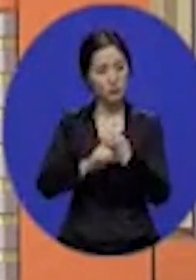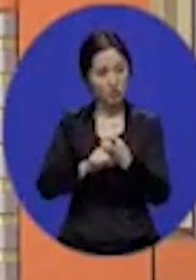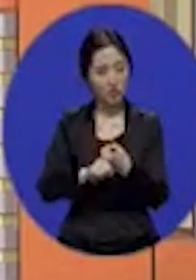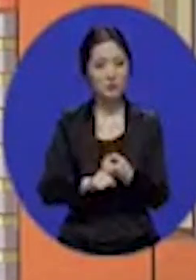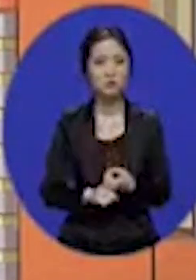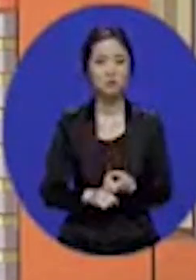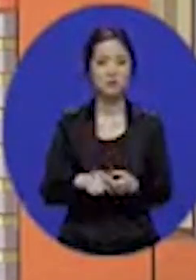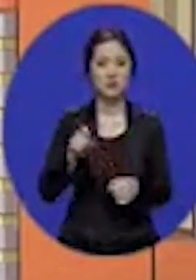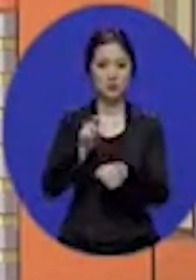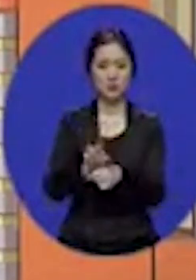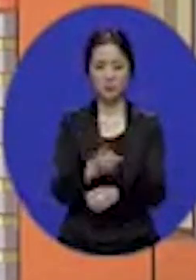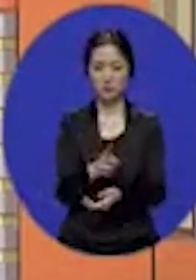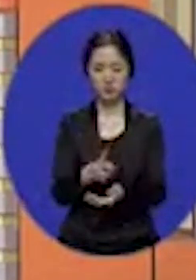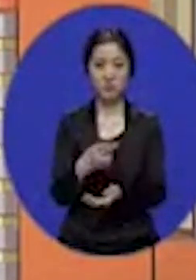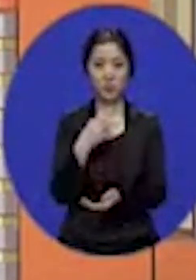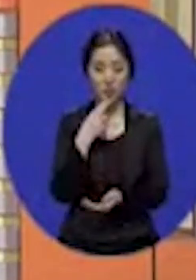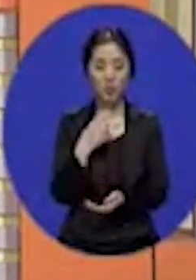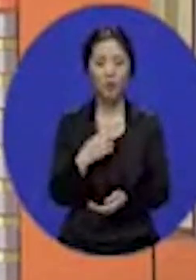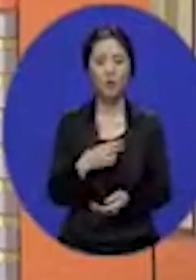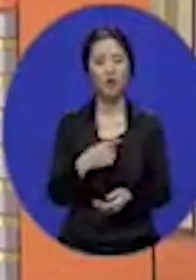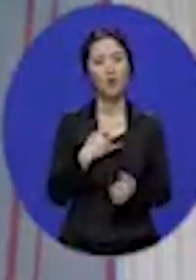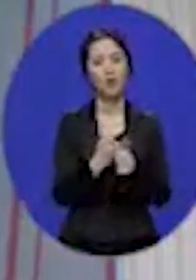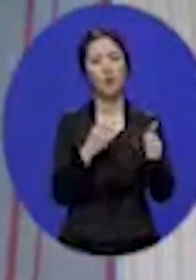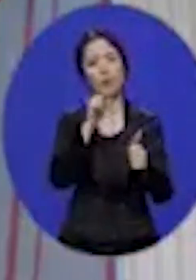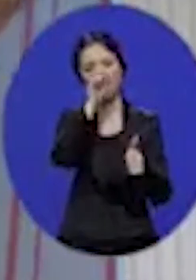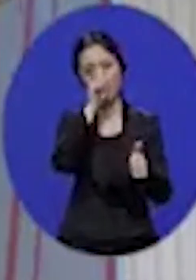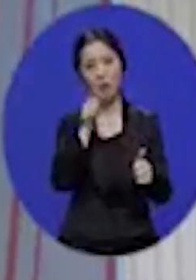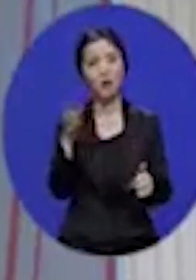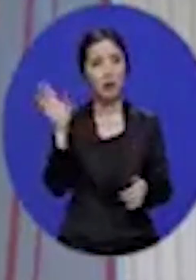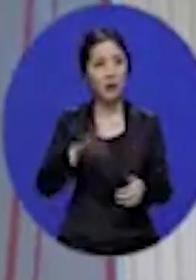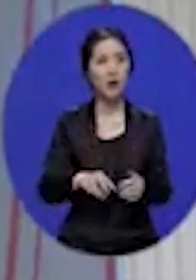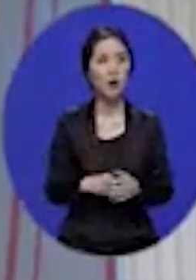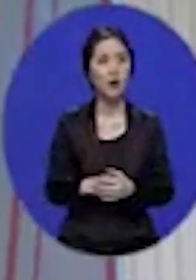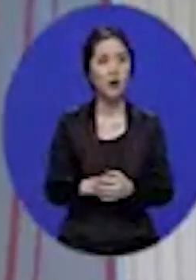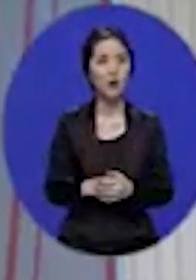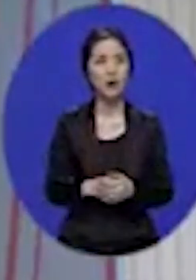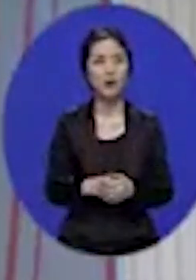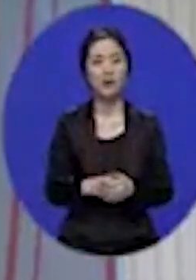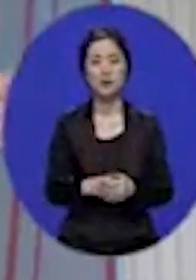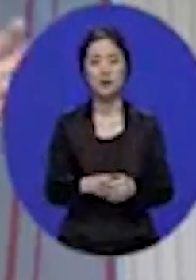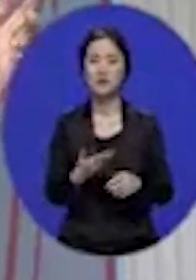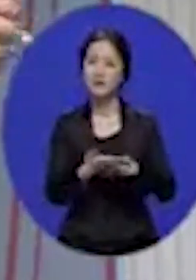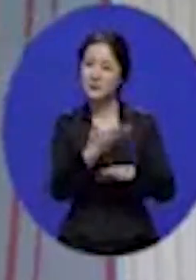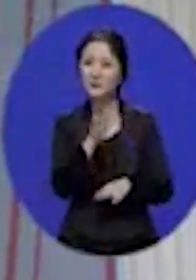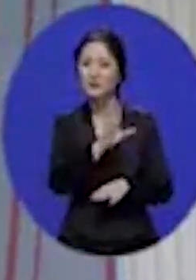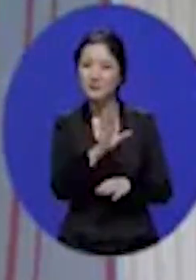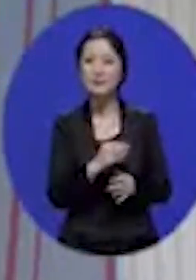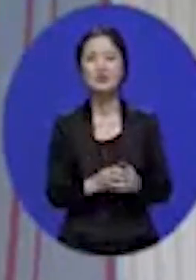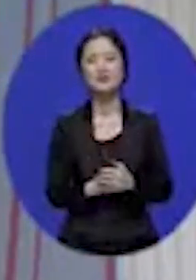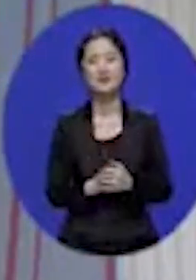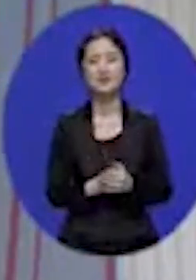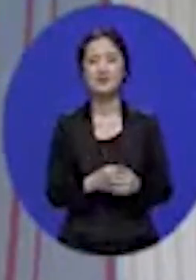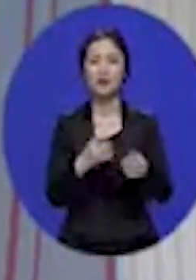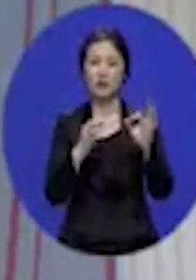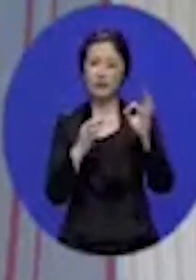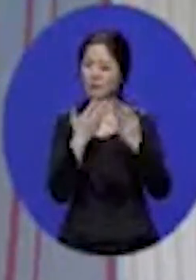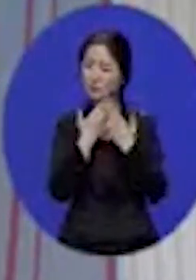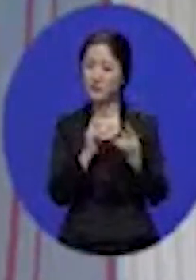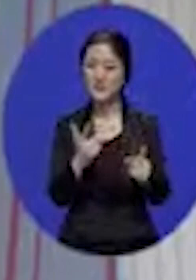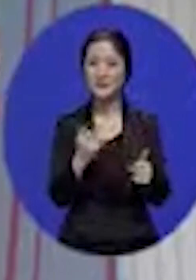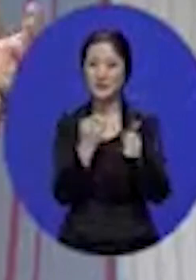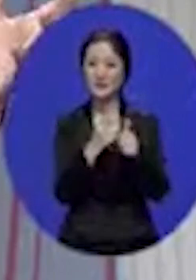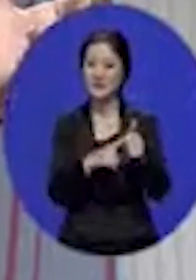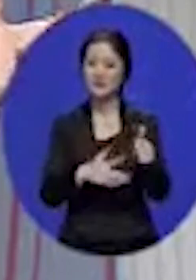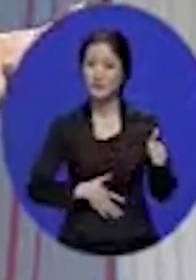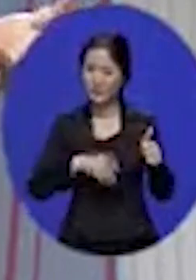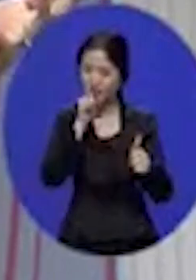긍정적이고 존경할 만한 사람이거든요. 막 후배들이 아 뭐 선배님 돈이 뭐 중요해 선배님 제일 시집 잘 갔어요 뭐 이런 얘기 했거든요. 그럴 땐